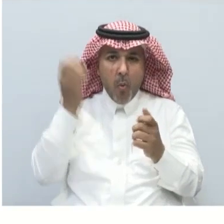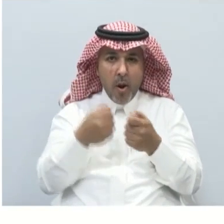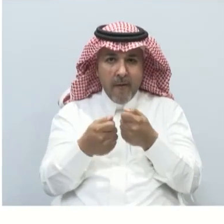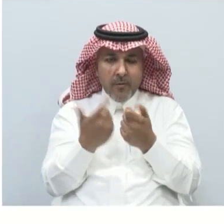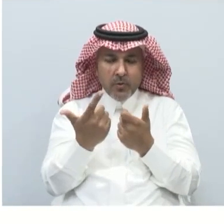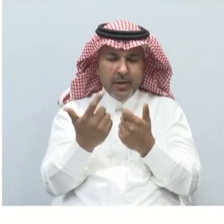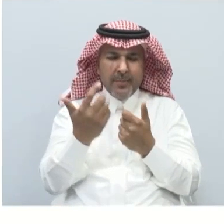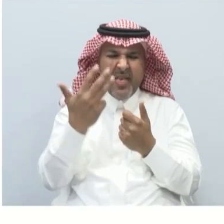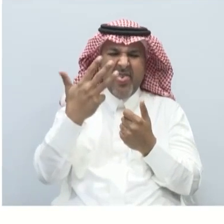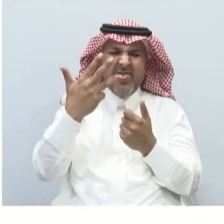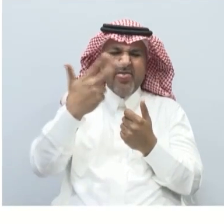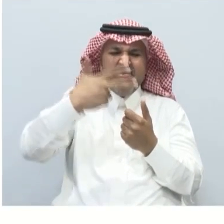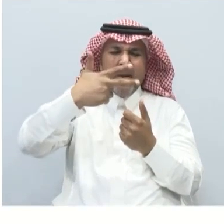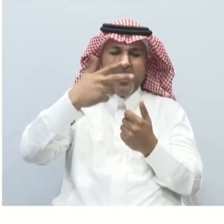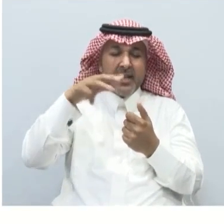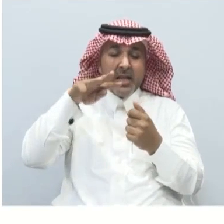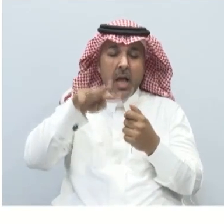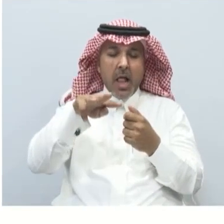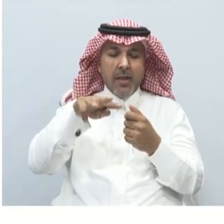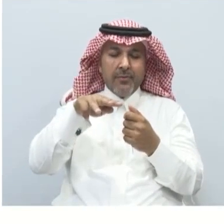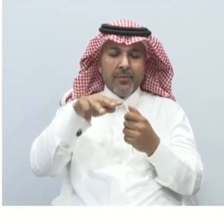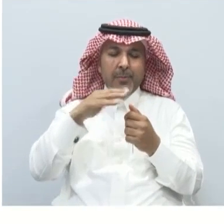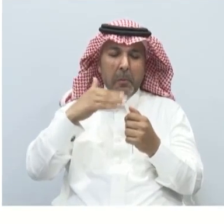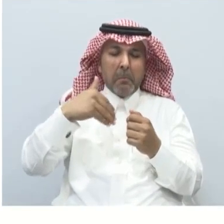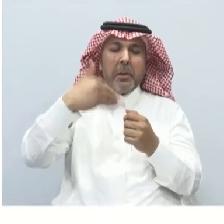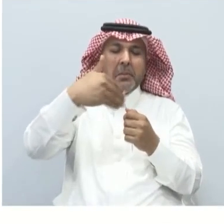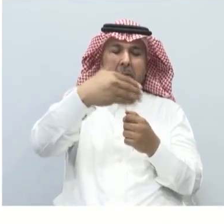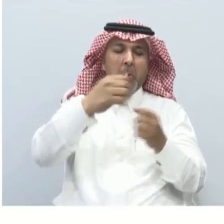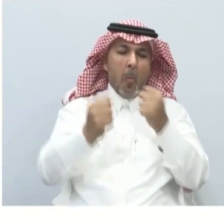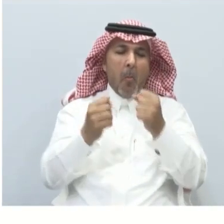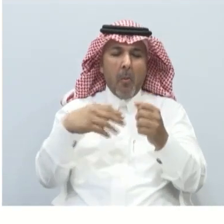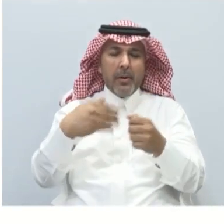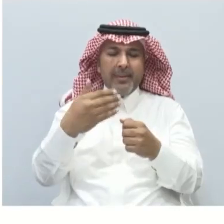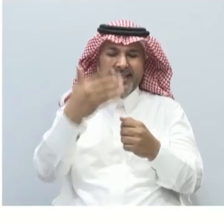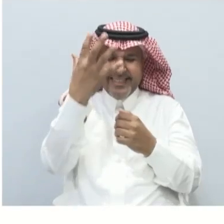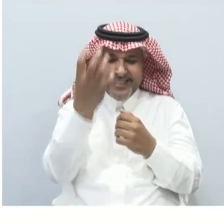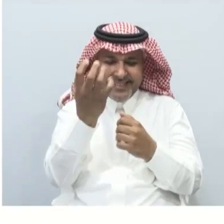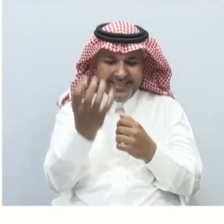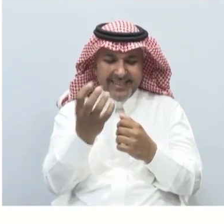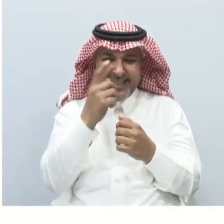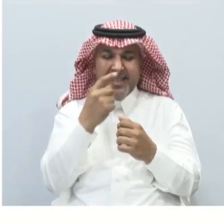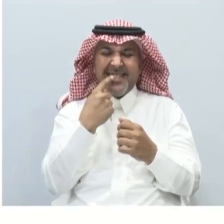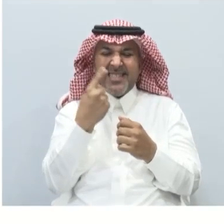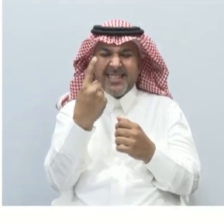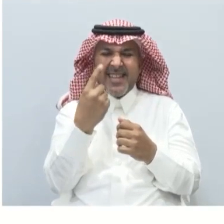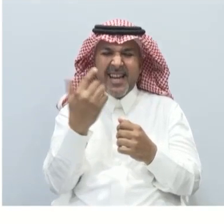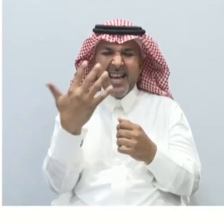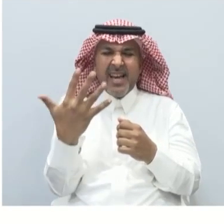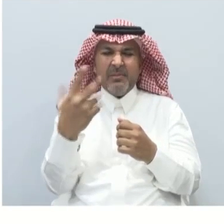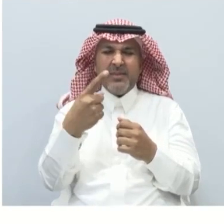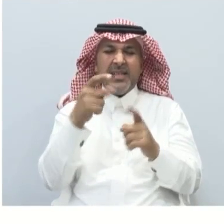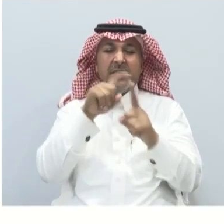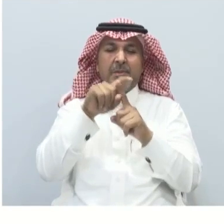يتناقص شوفوا هنا احدد هل المطلوب نمو ولا اضمحلال بمعدل 15% كل سنه اوجد دلو